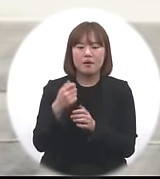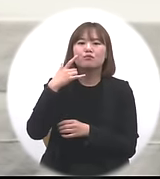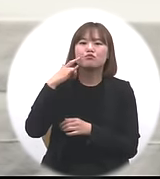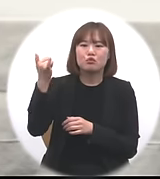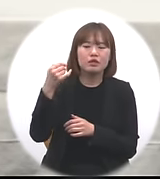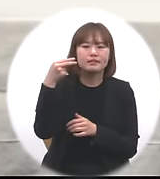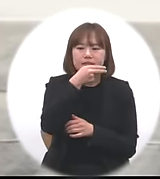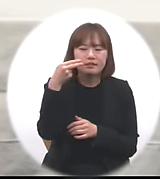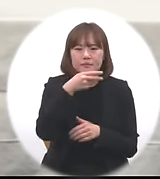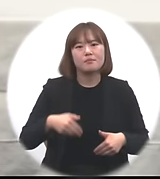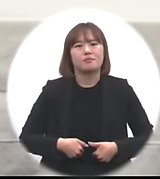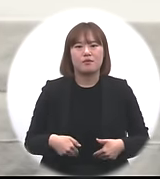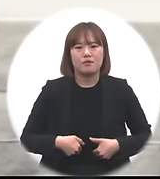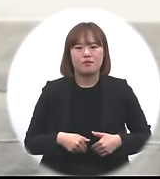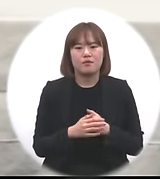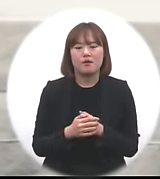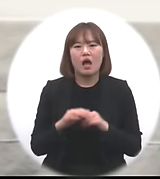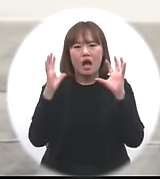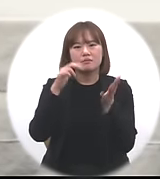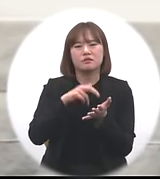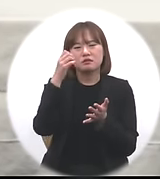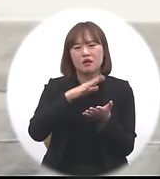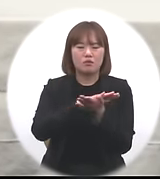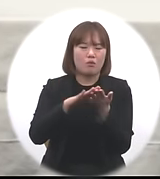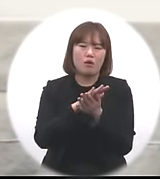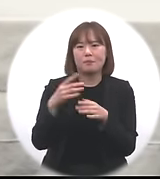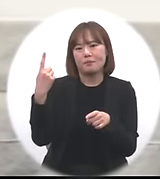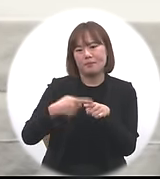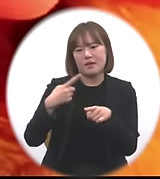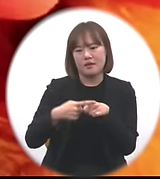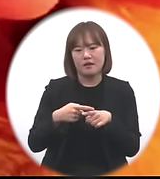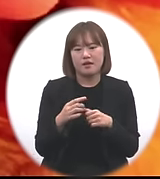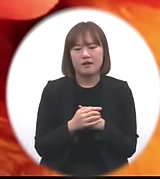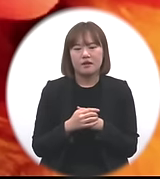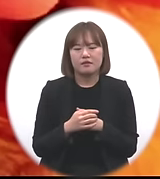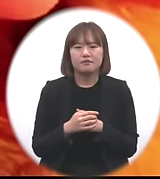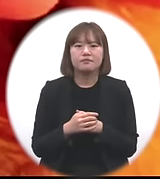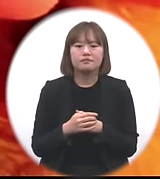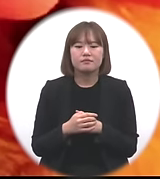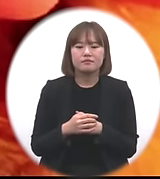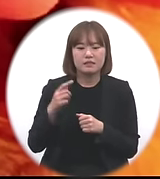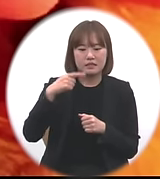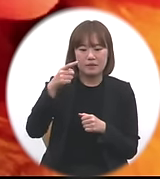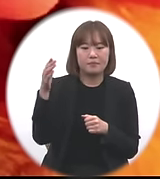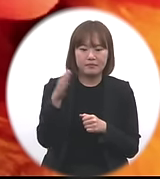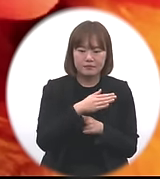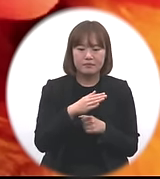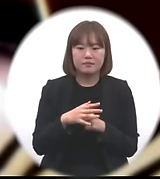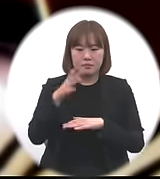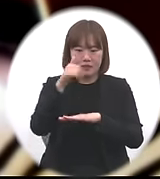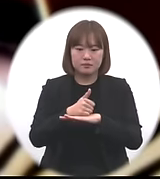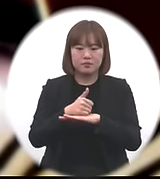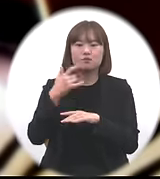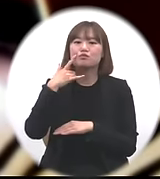예, 보호자가 닦아주셔야 됩니다. 애들은 놀고 있는 거예요. 칫솔을 씹고 치약 맛을 보면서 놀고 있는 겁니다. 그 다음번에는요,